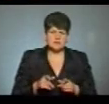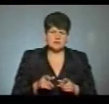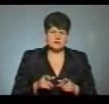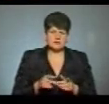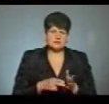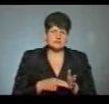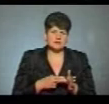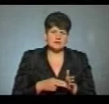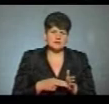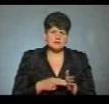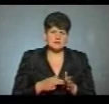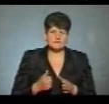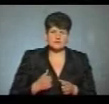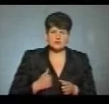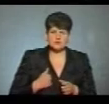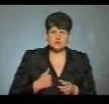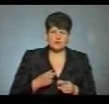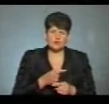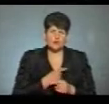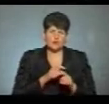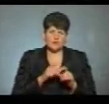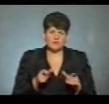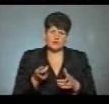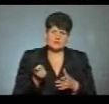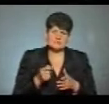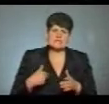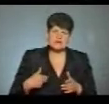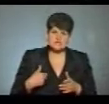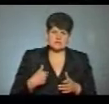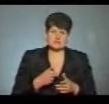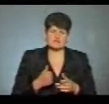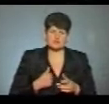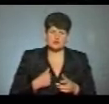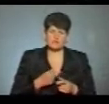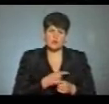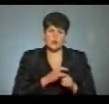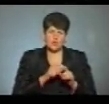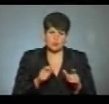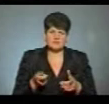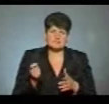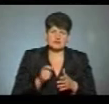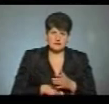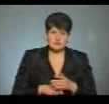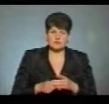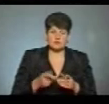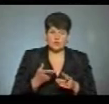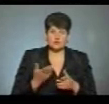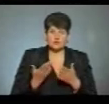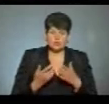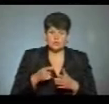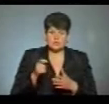залізничного воєнного госпіталя? Його закриють чи ні? Я вас дуже прошу, щоб його тільки не закрили, бо пацієнти